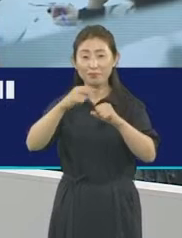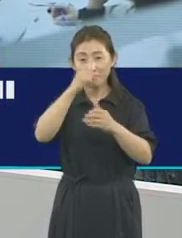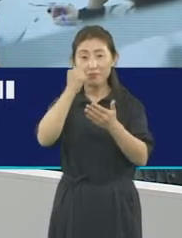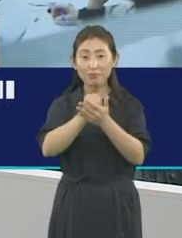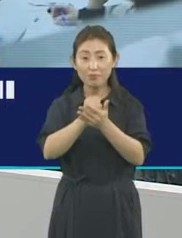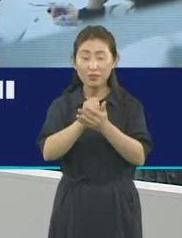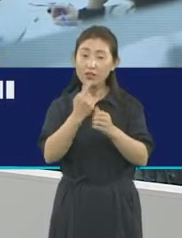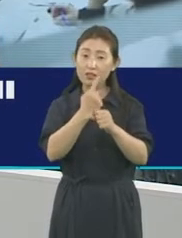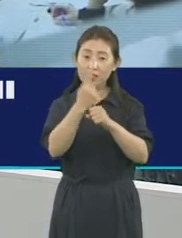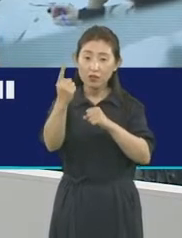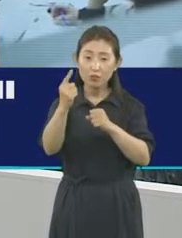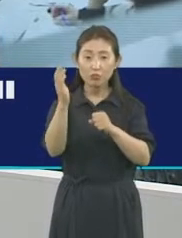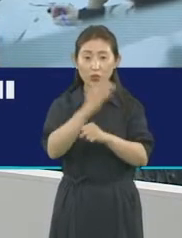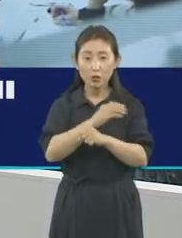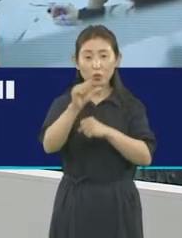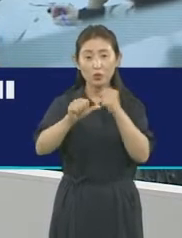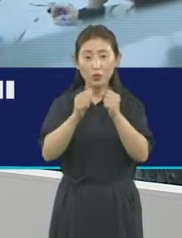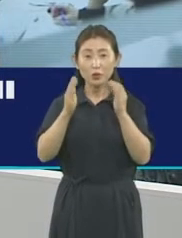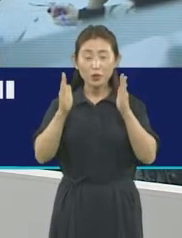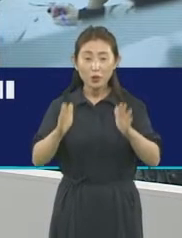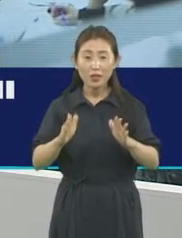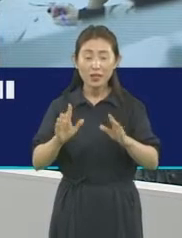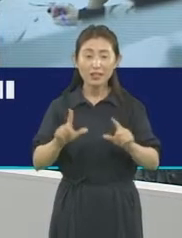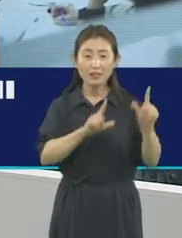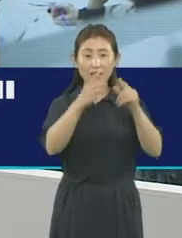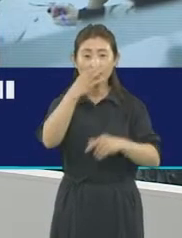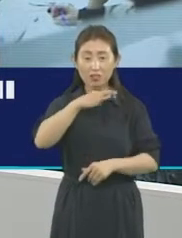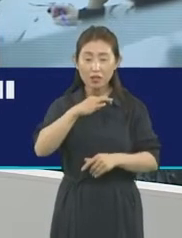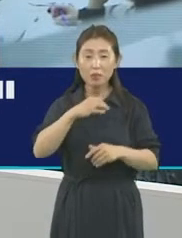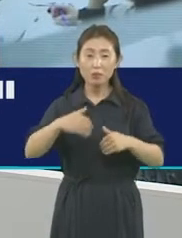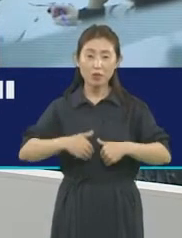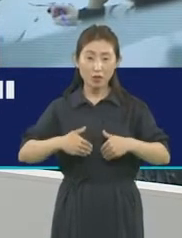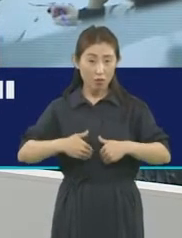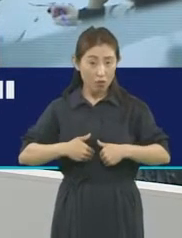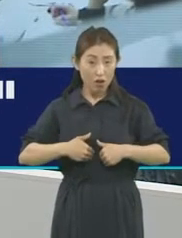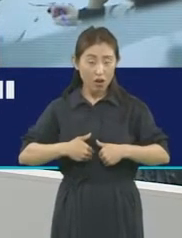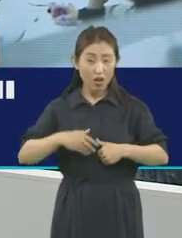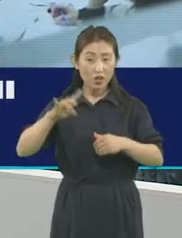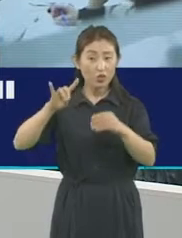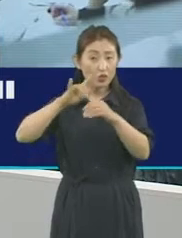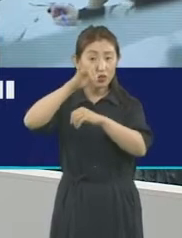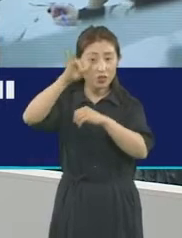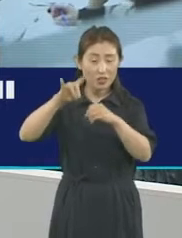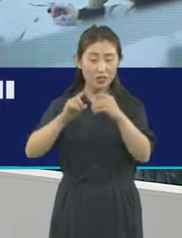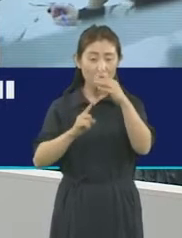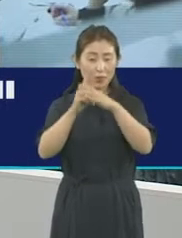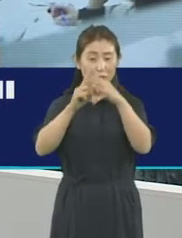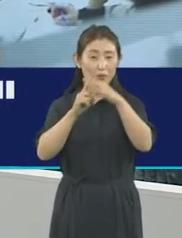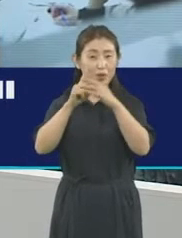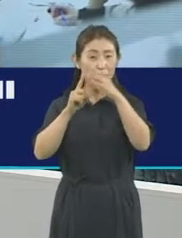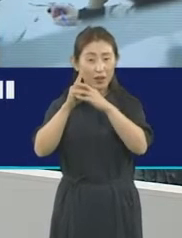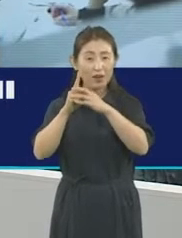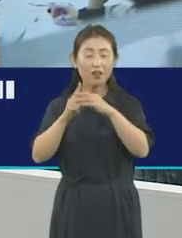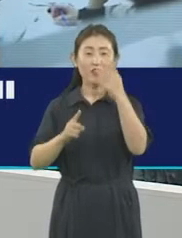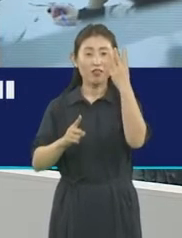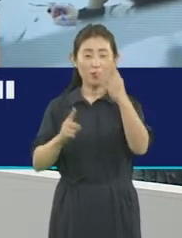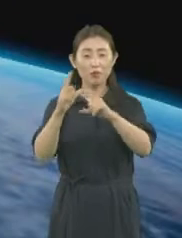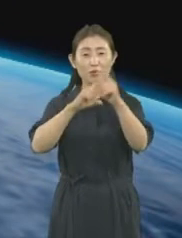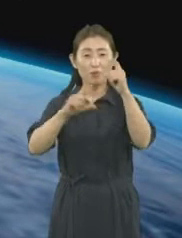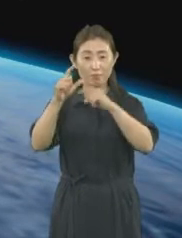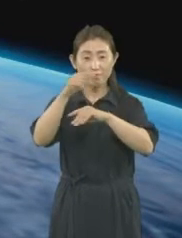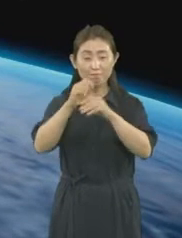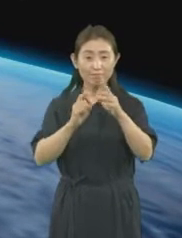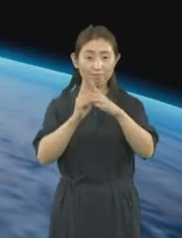정부는 내년부터 5년간 실용위성을 실은 누리호를 4차례 더 우주로 보낼 계획입니다. 김건규 기자입니다.